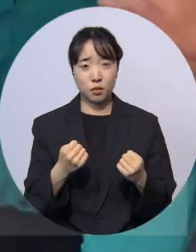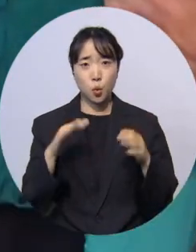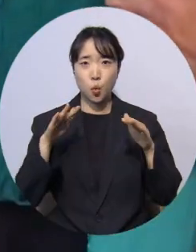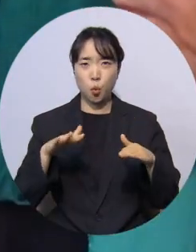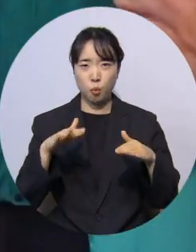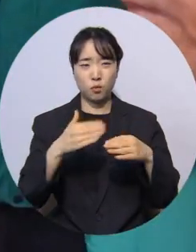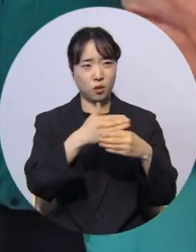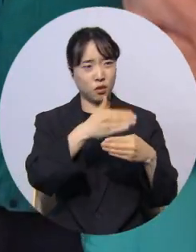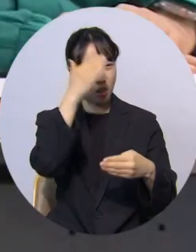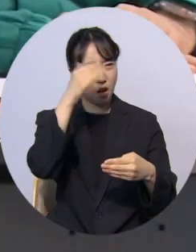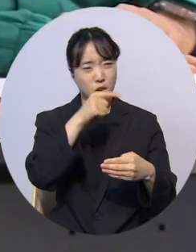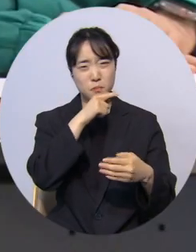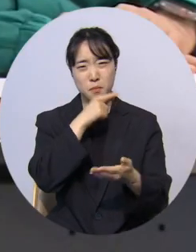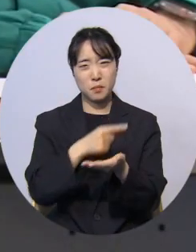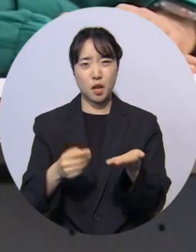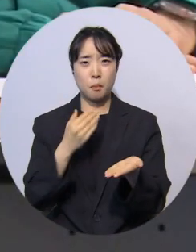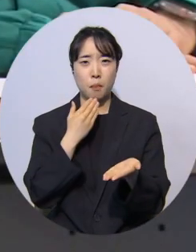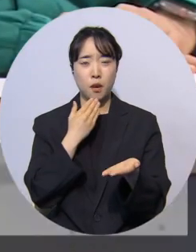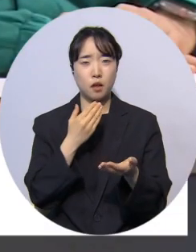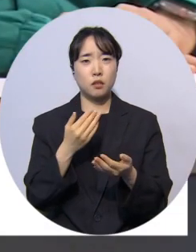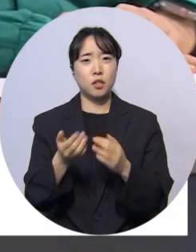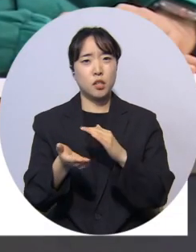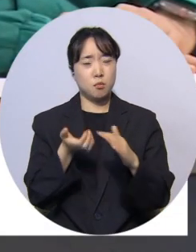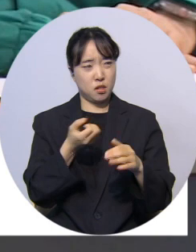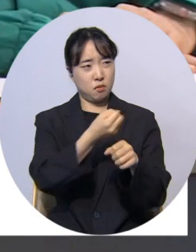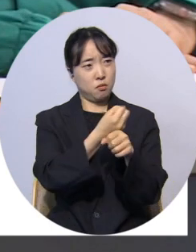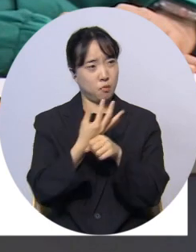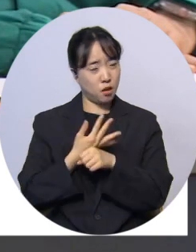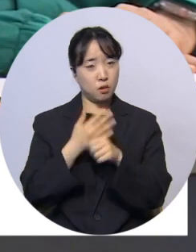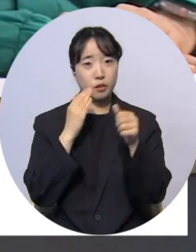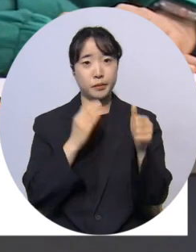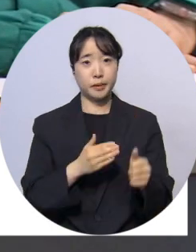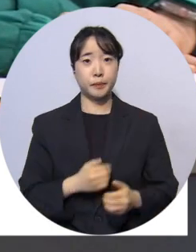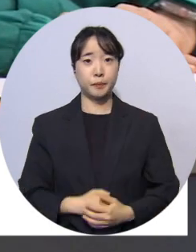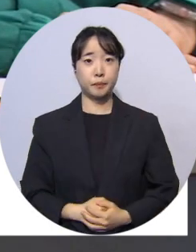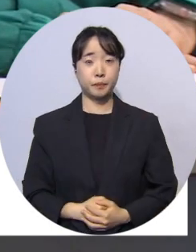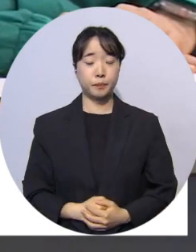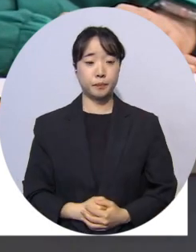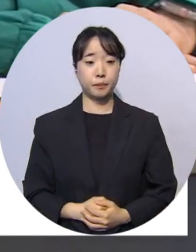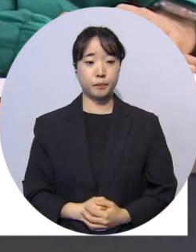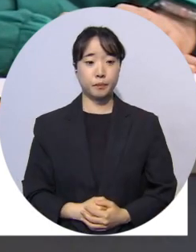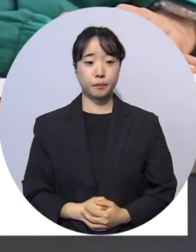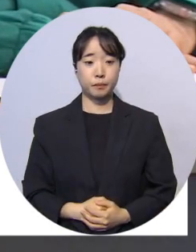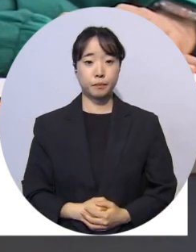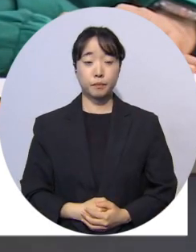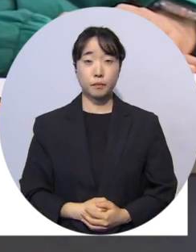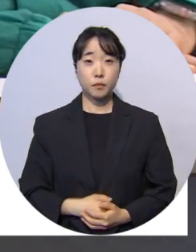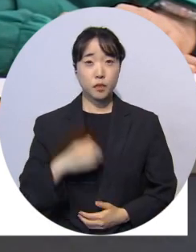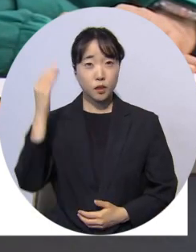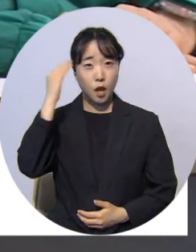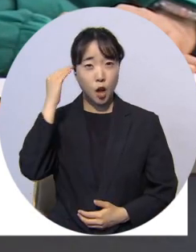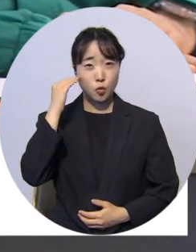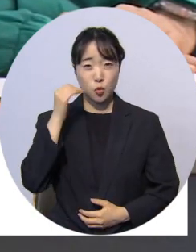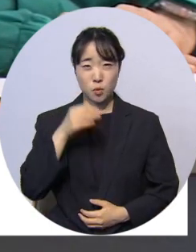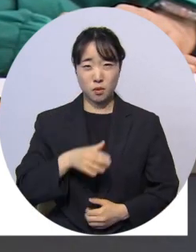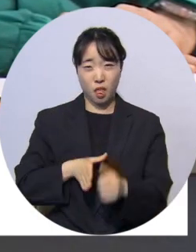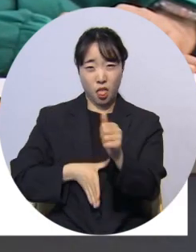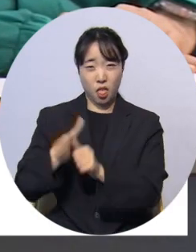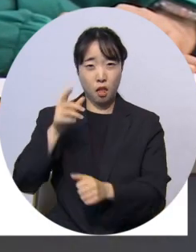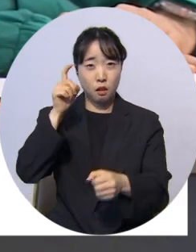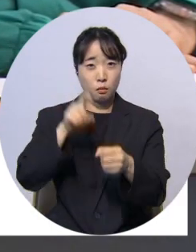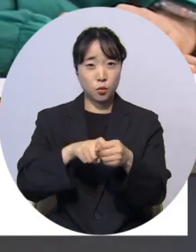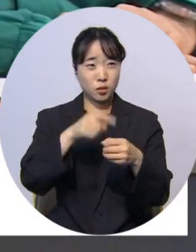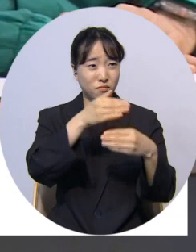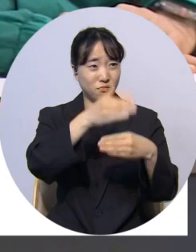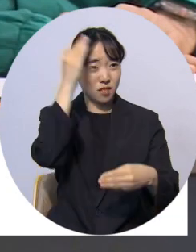것을 촉구했습니다 대남도발으로 황강 무를 가능성으로